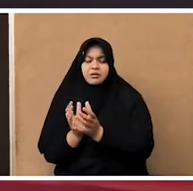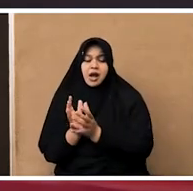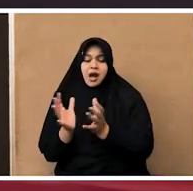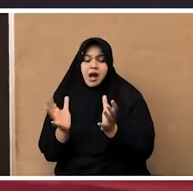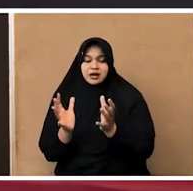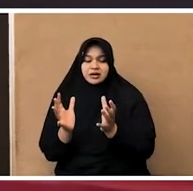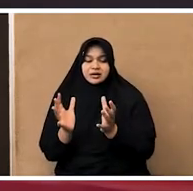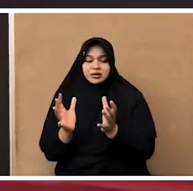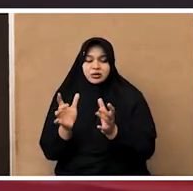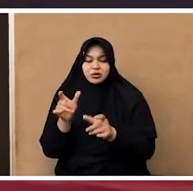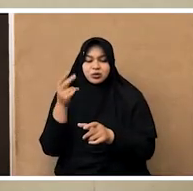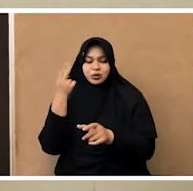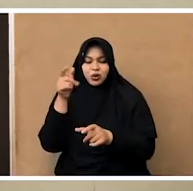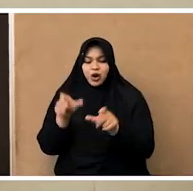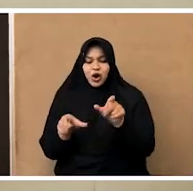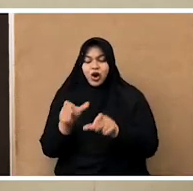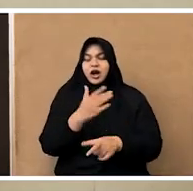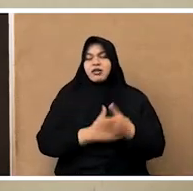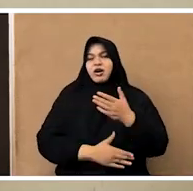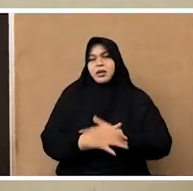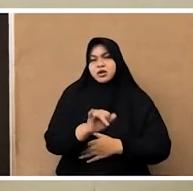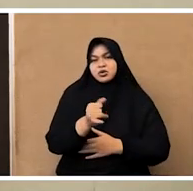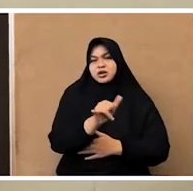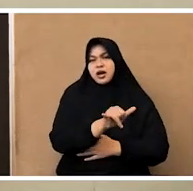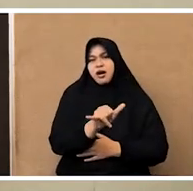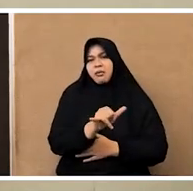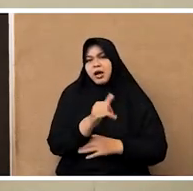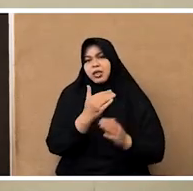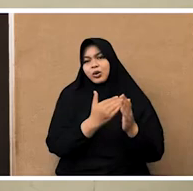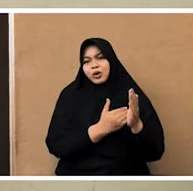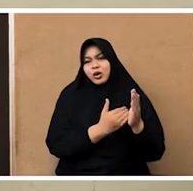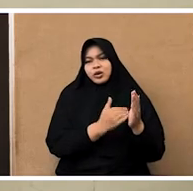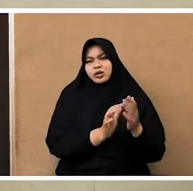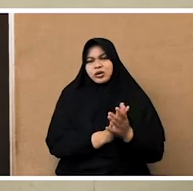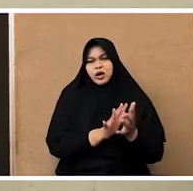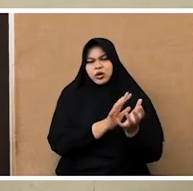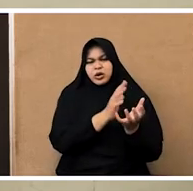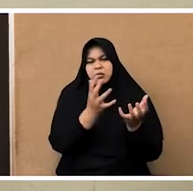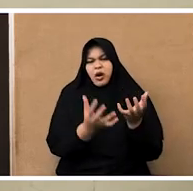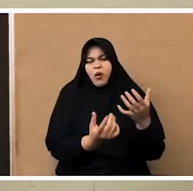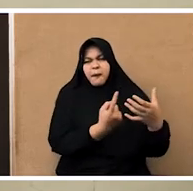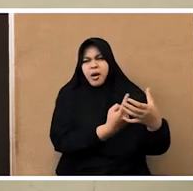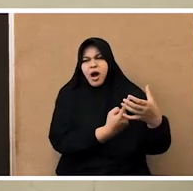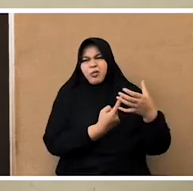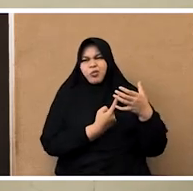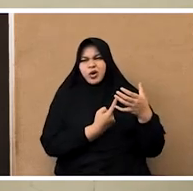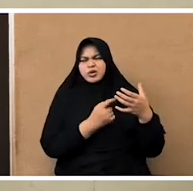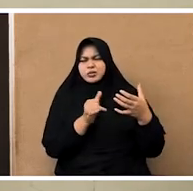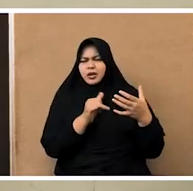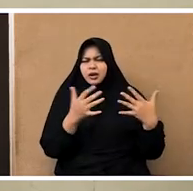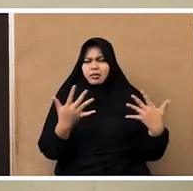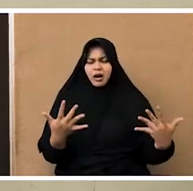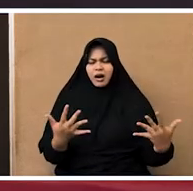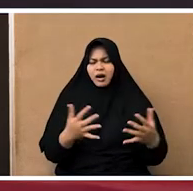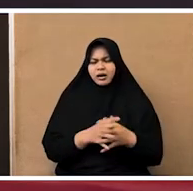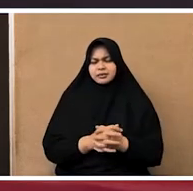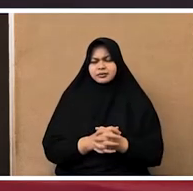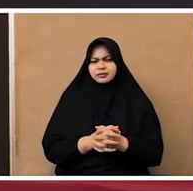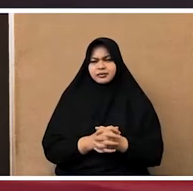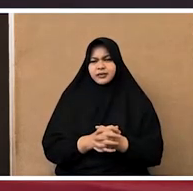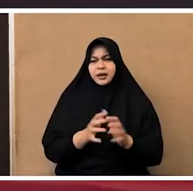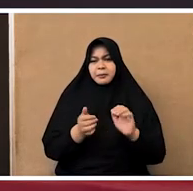kayak gini nih jadi kalau di bawah Pengampuan itu kan kesannya gimana itu kan Nah ini kan